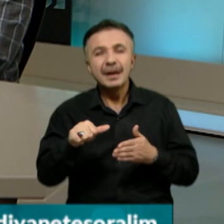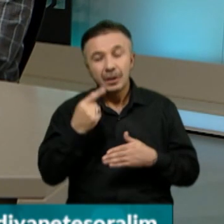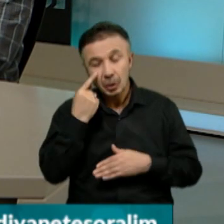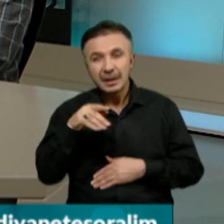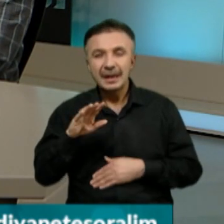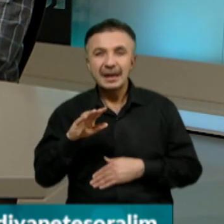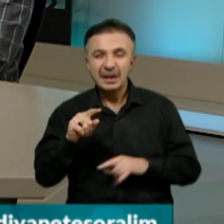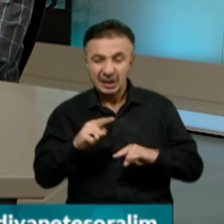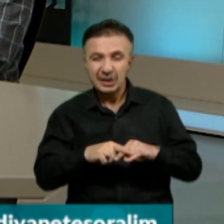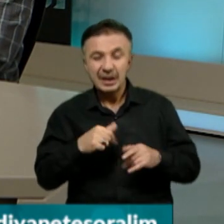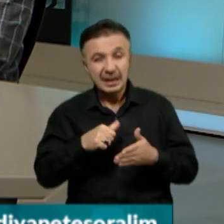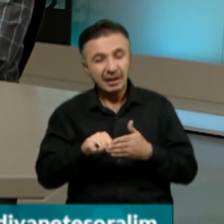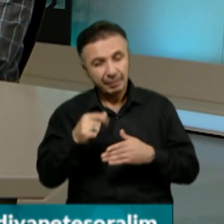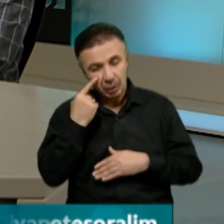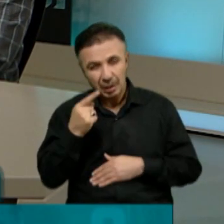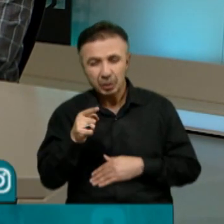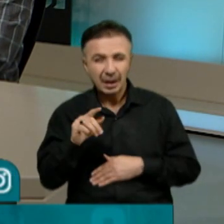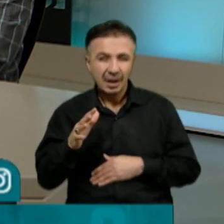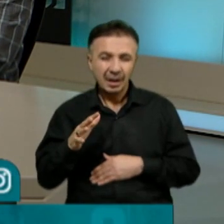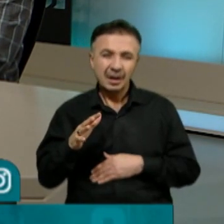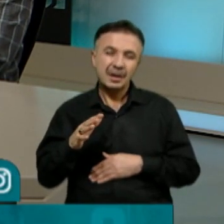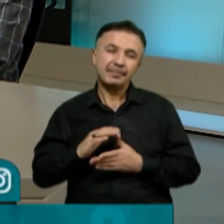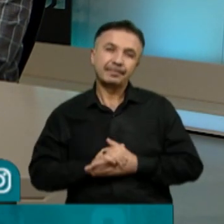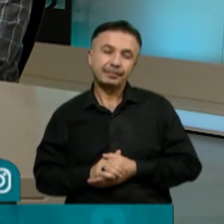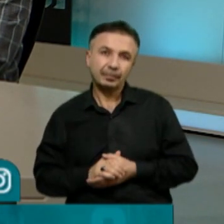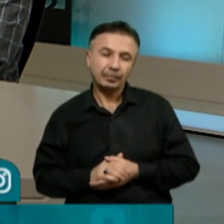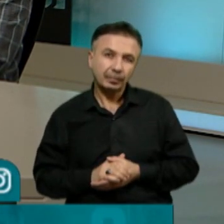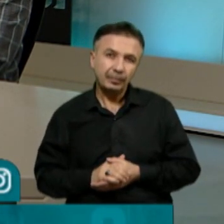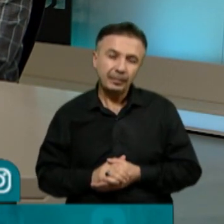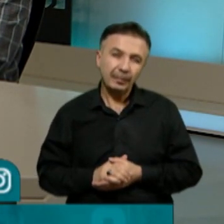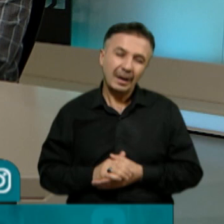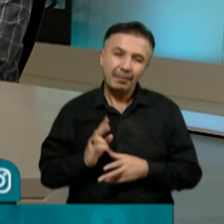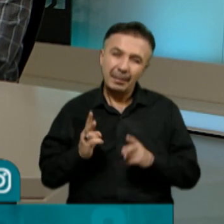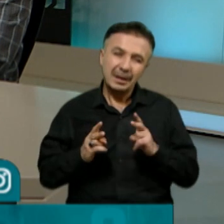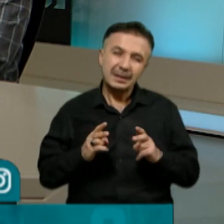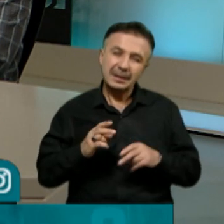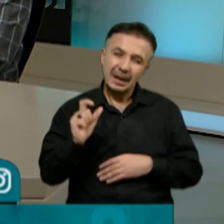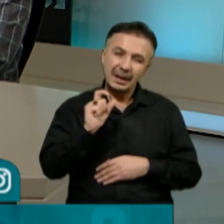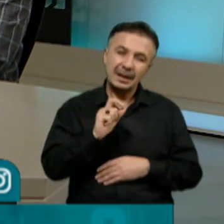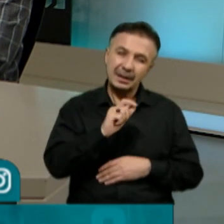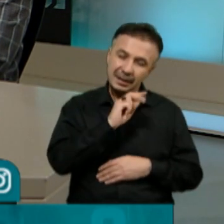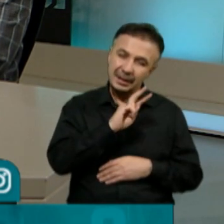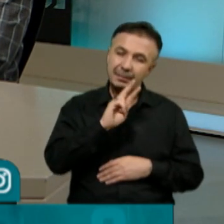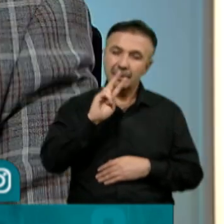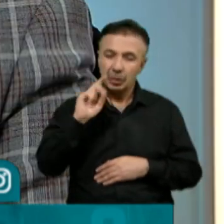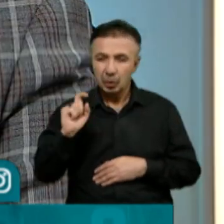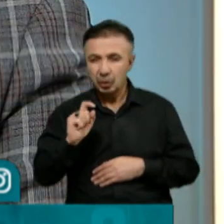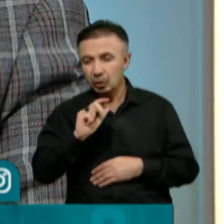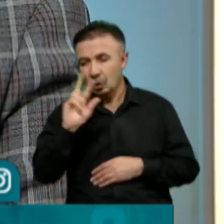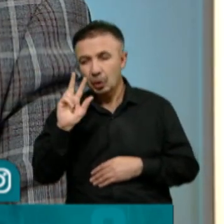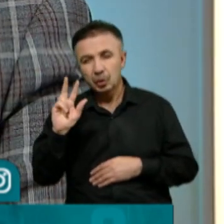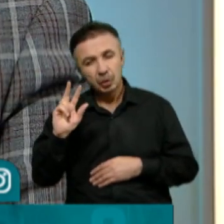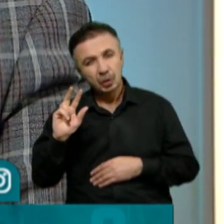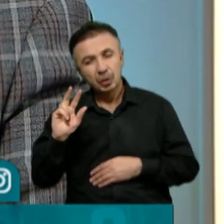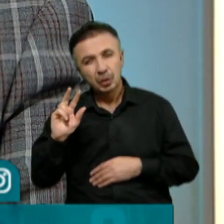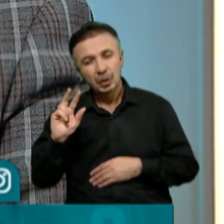Bu ise yaklaşık baz yani bazı aylar 29 bazı aylar 30 çektiğinden dolayı